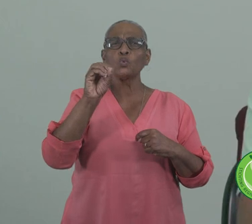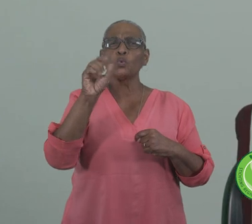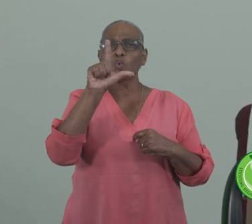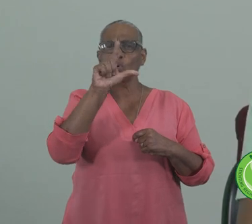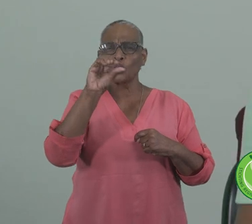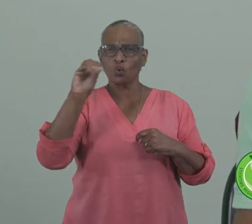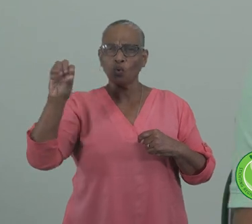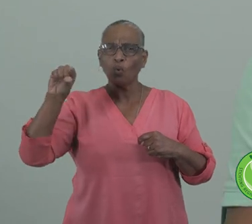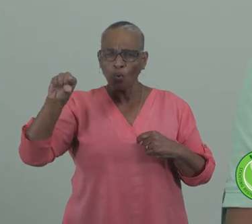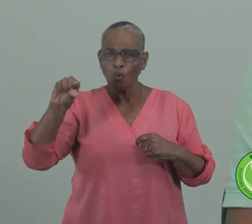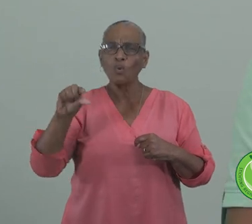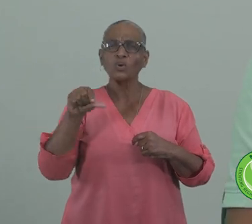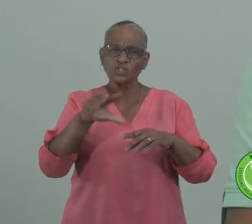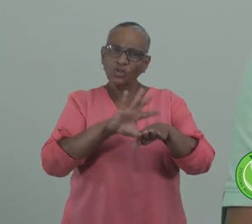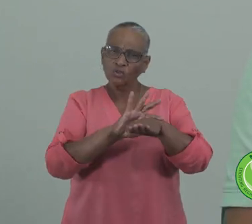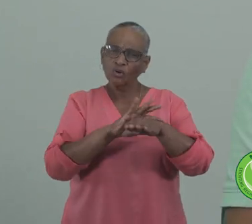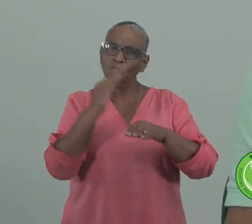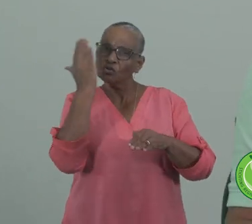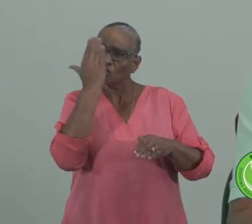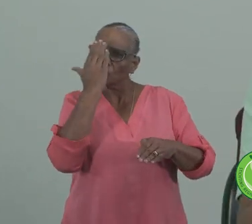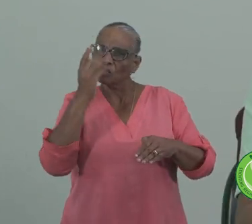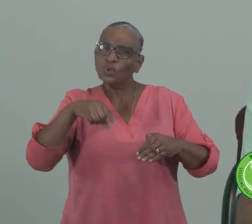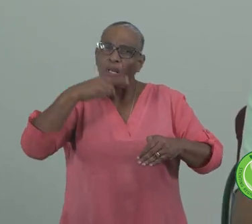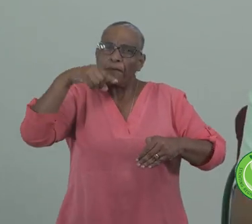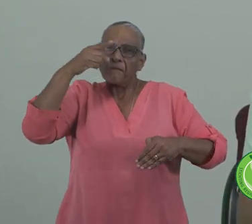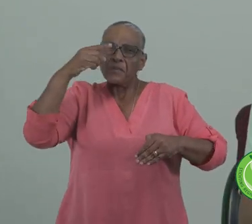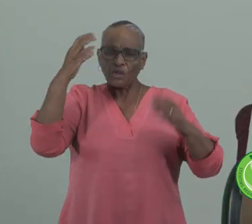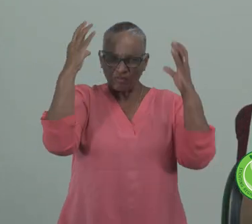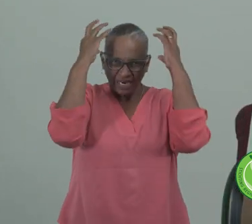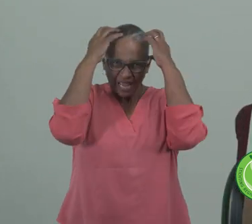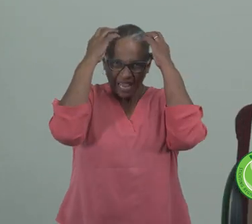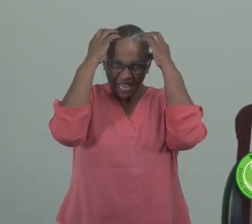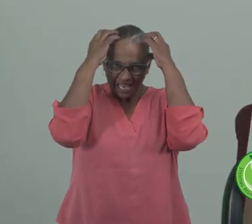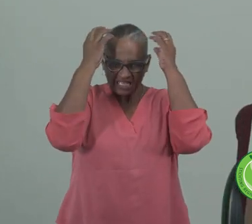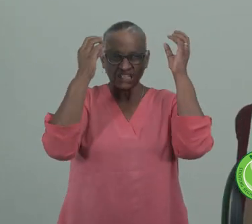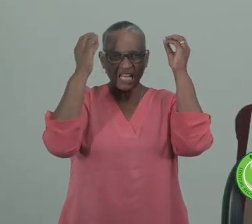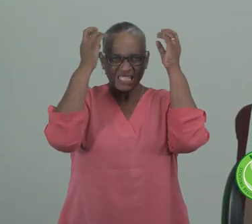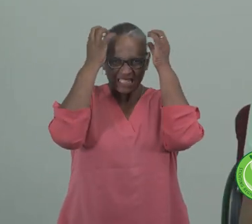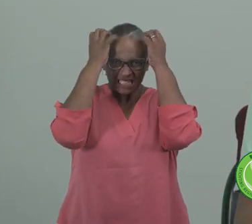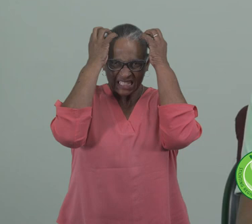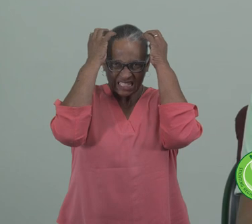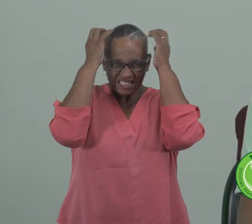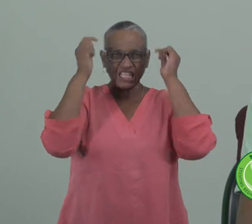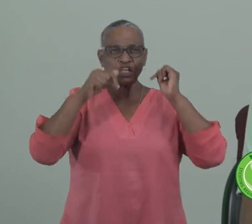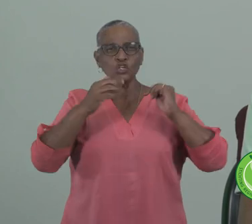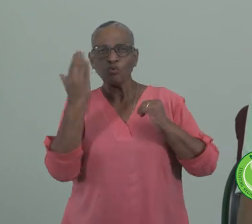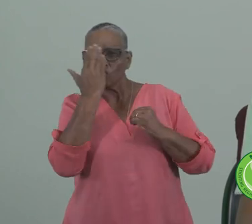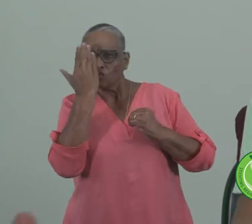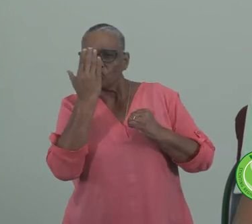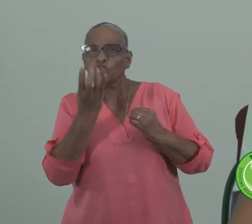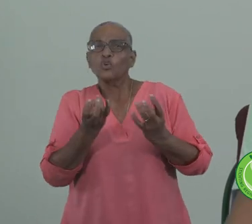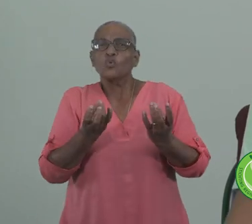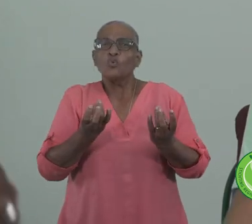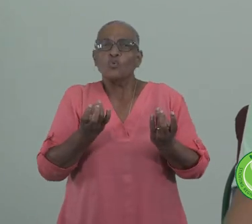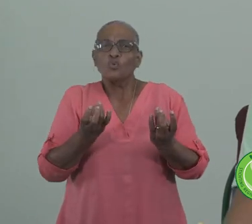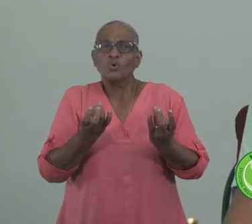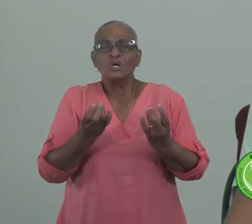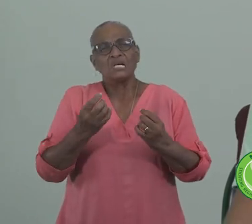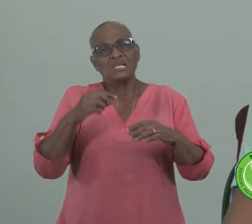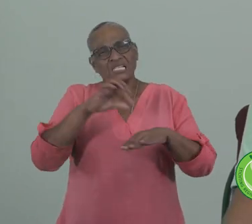neuroloog is een dokter die een beetje meer heeft gezien. Misschien heb je zo'n moro in hersenen en zin met ziekte. Dus